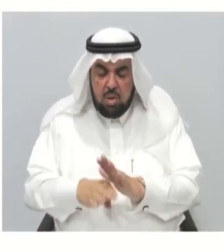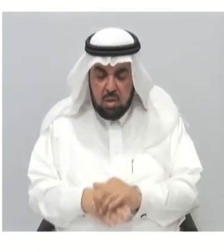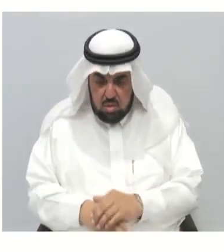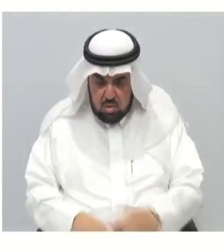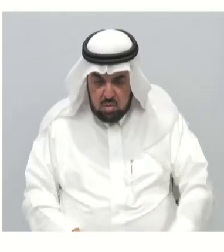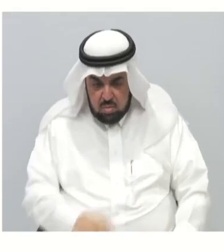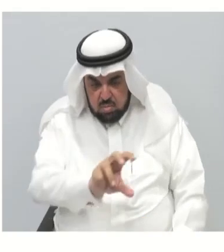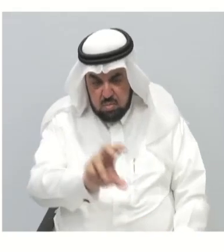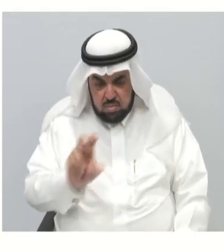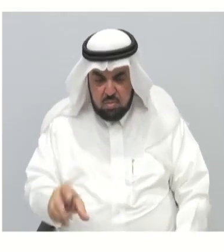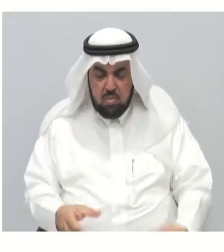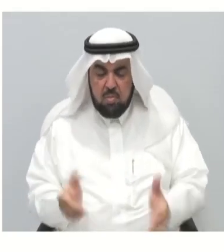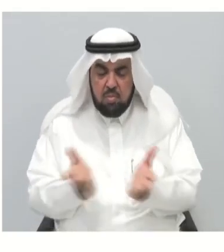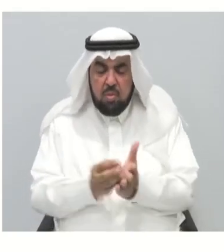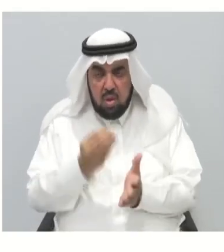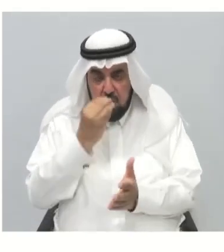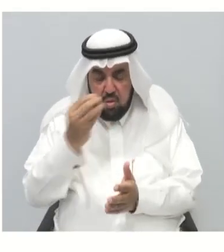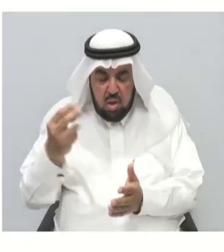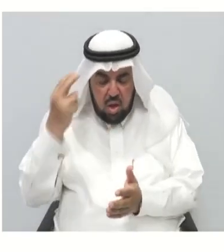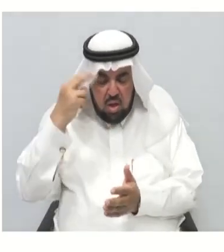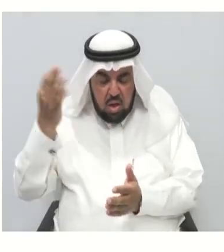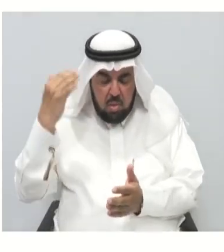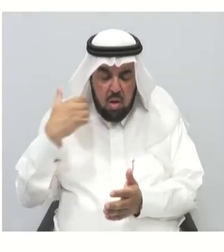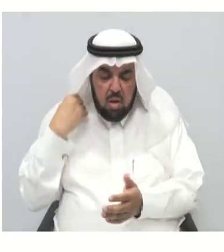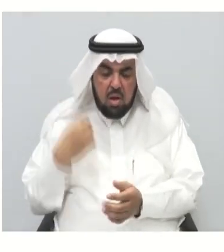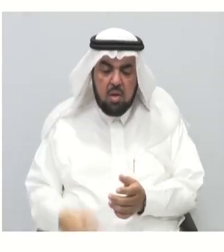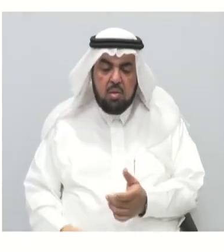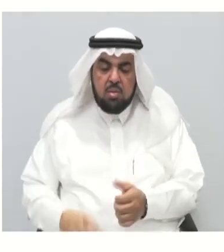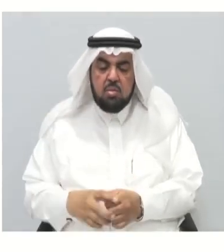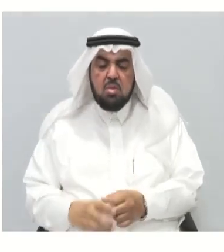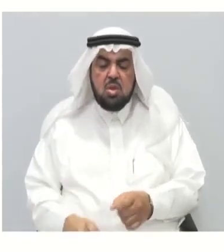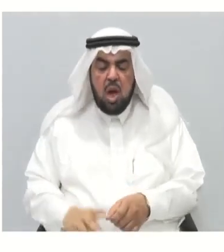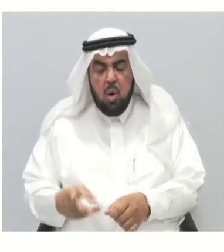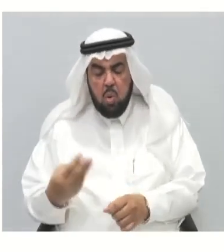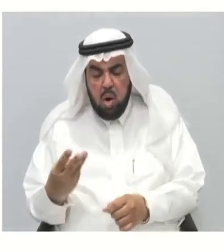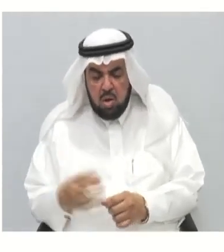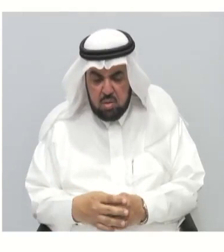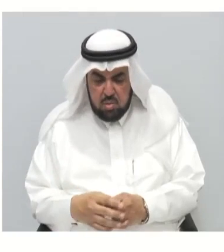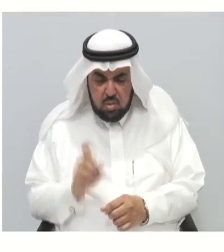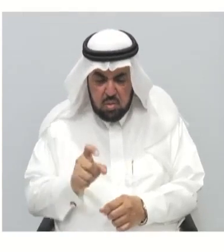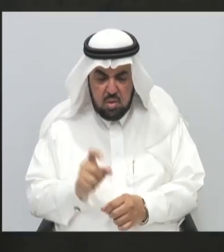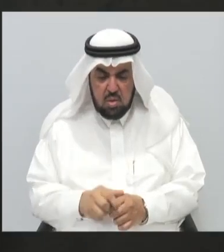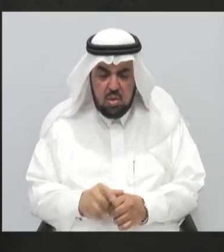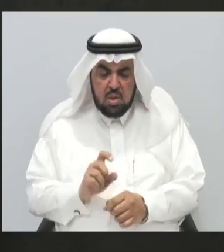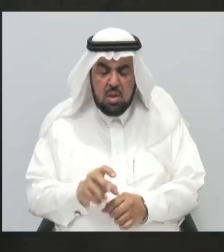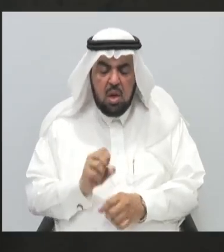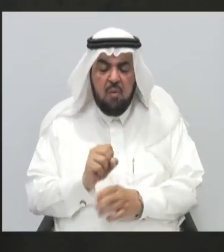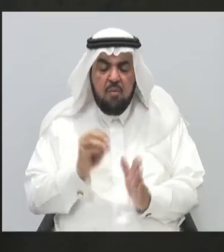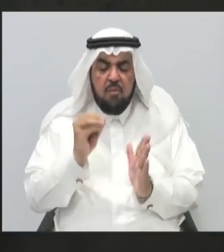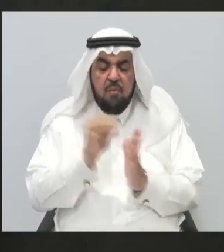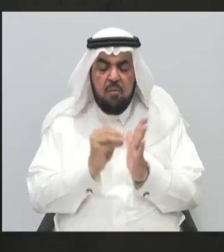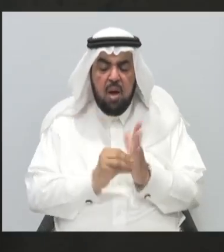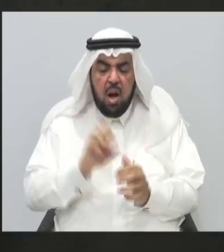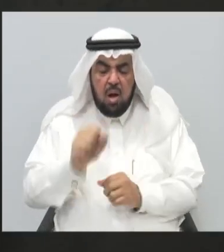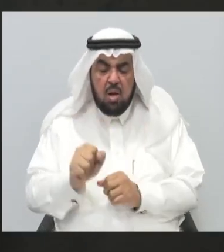ان الذين تعرفنا عليها في الدرس الماضي الا بناس البرمجيه الاكشنز الكنترول مجرد اني اضغط على الفئه الخاصه